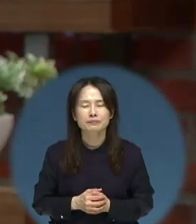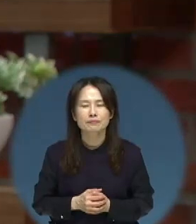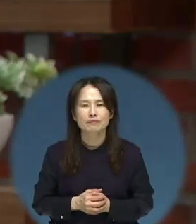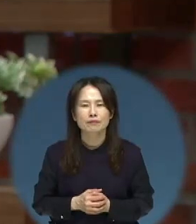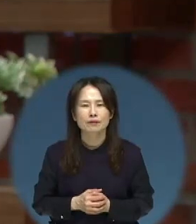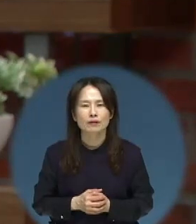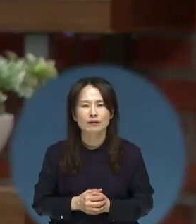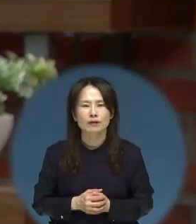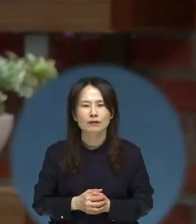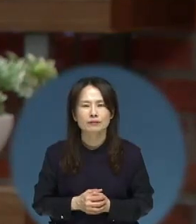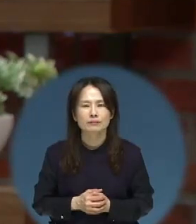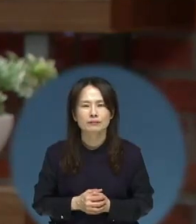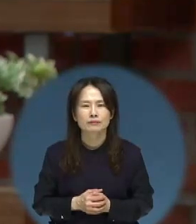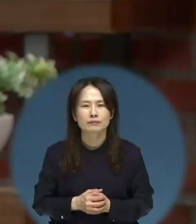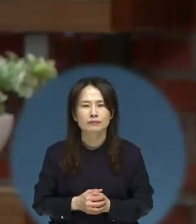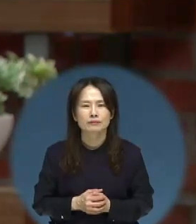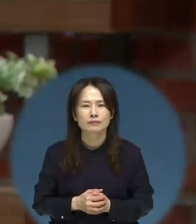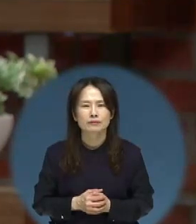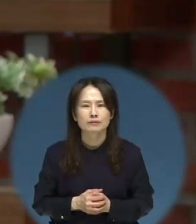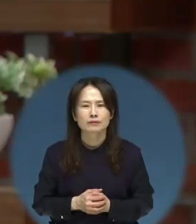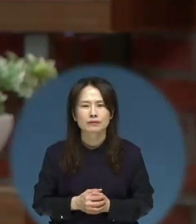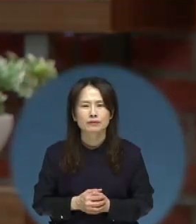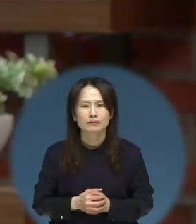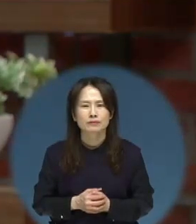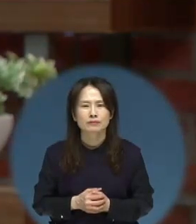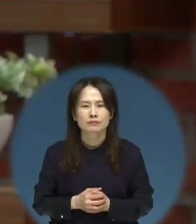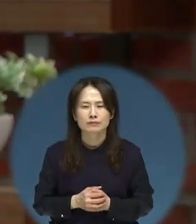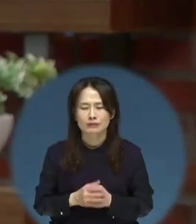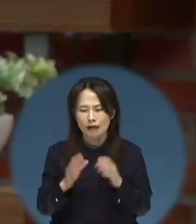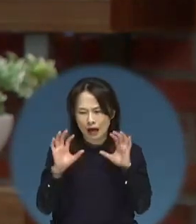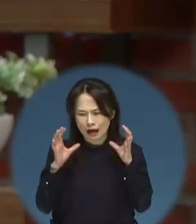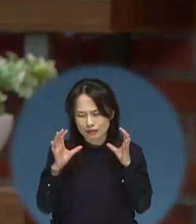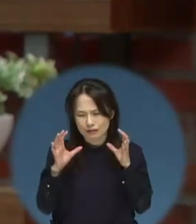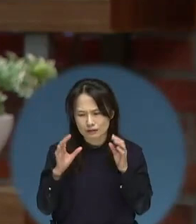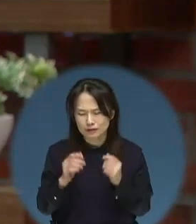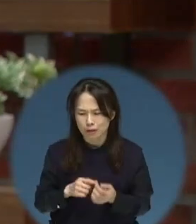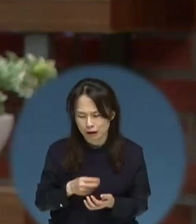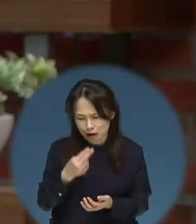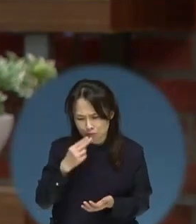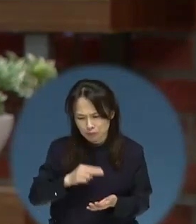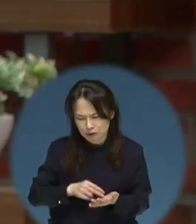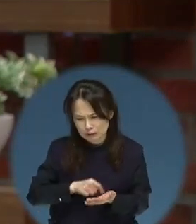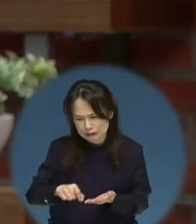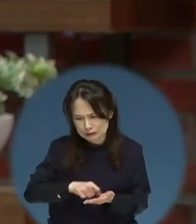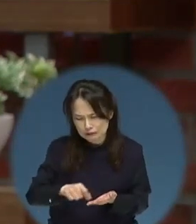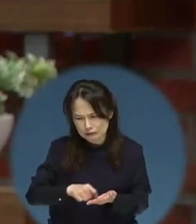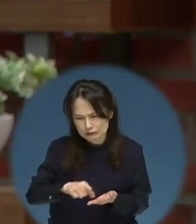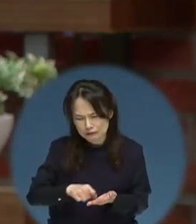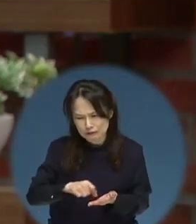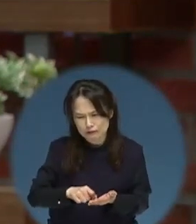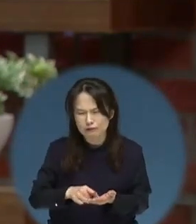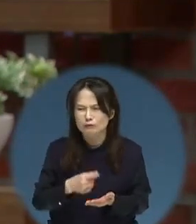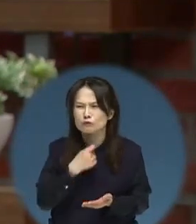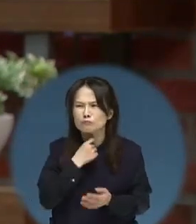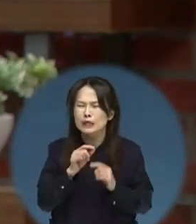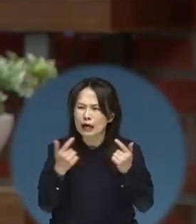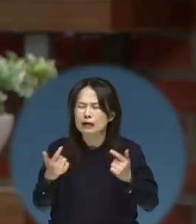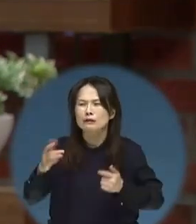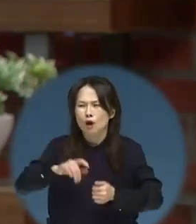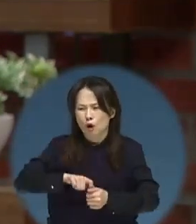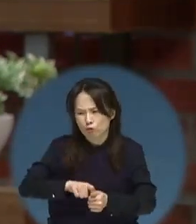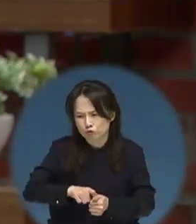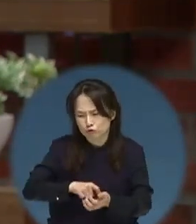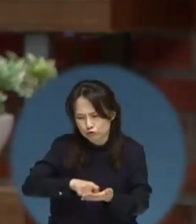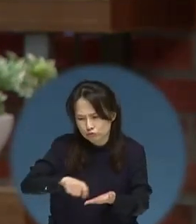많더라고요. 아이들이 실제 현장에 가보면은 아이들이 편지를 쓰기 싫어하는데 편지를 써야 하고. 네. 이제 그렇게 되고.